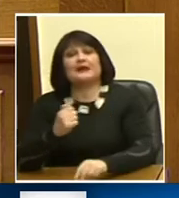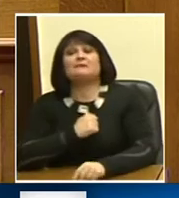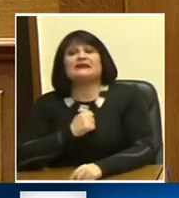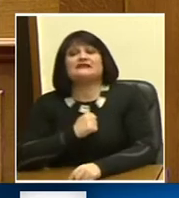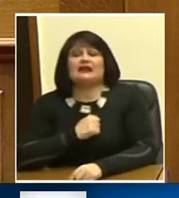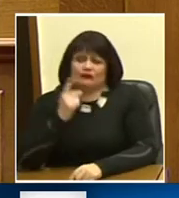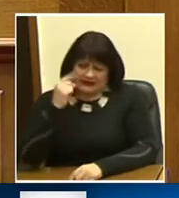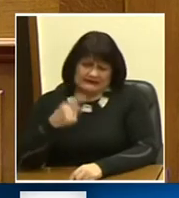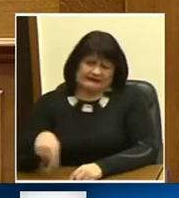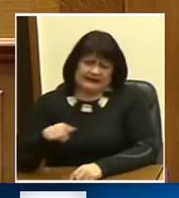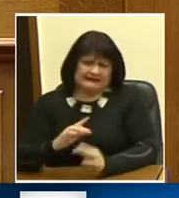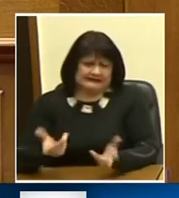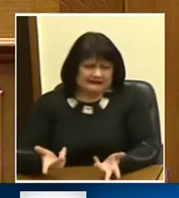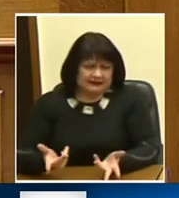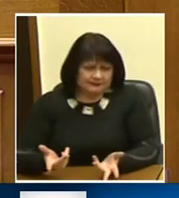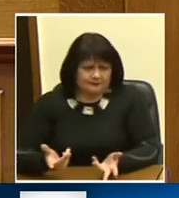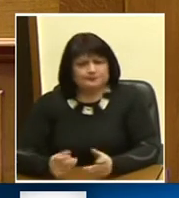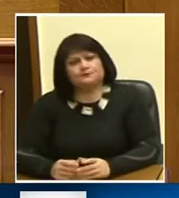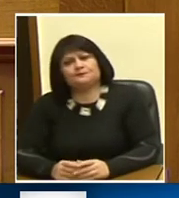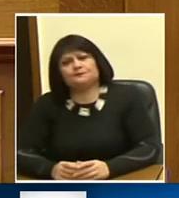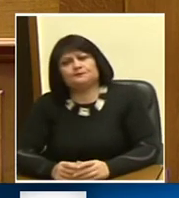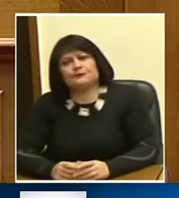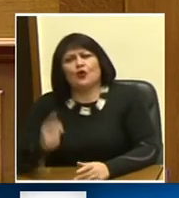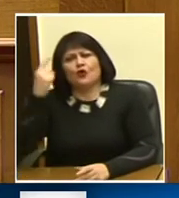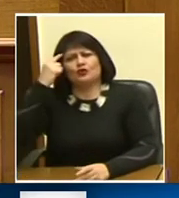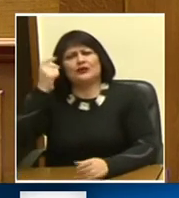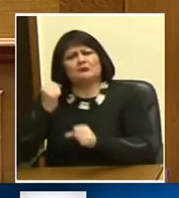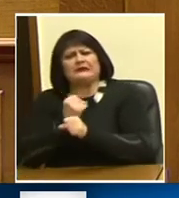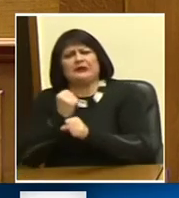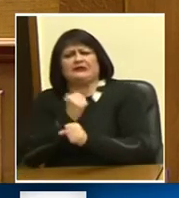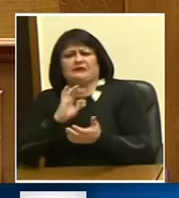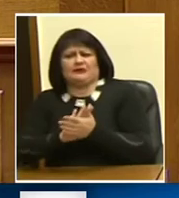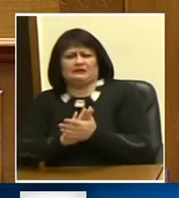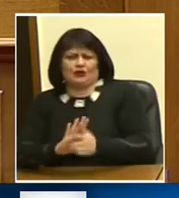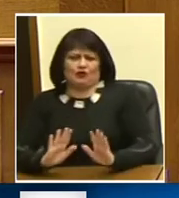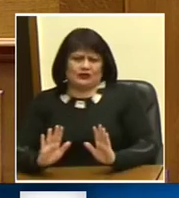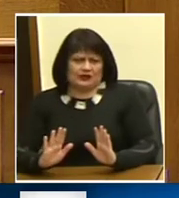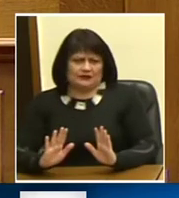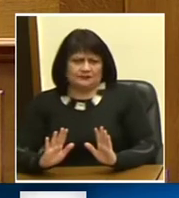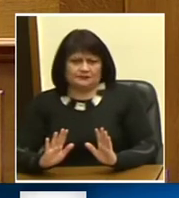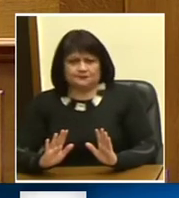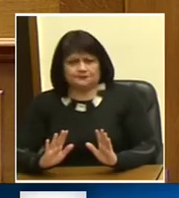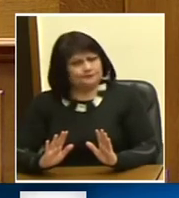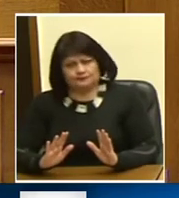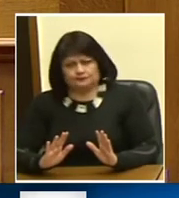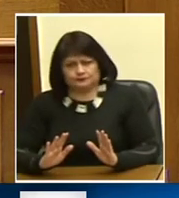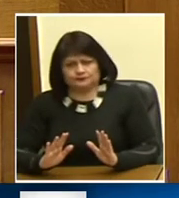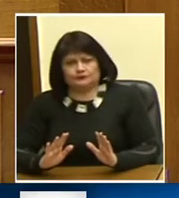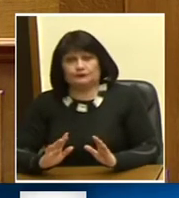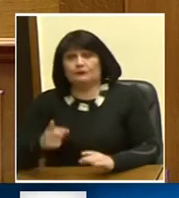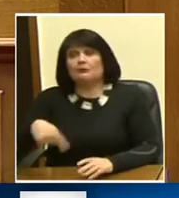γνωστή και δεν είναι γνωστή ούτε για ιδεολειψία, ούτε για τίποτα. Για τίποτα τέτοιο όπως θεωρείτε